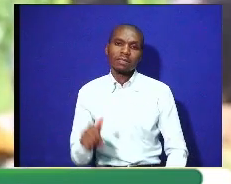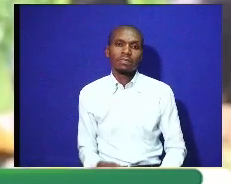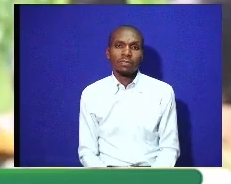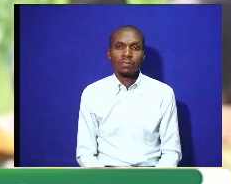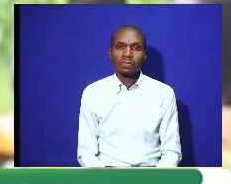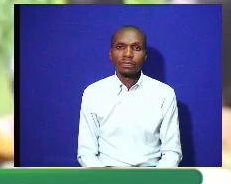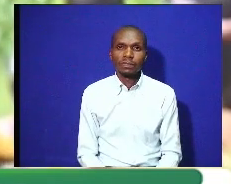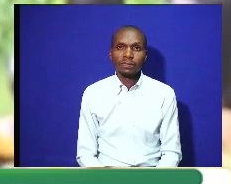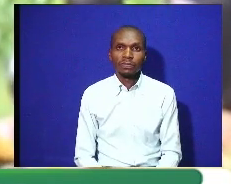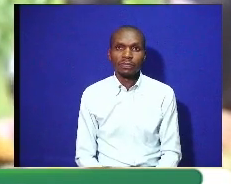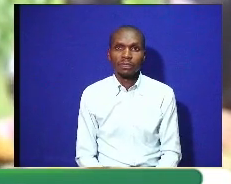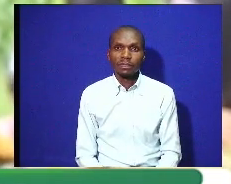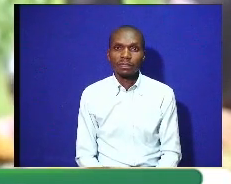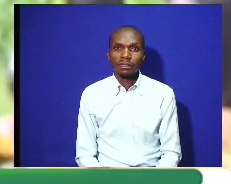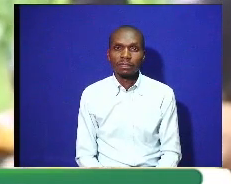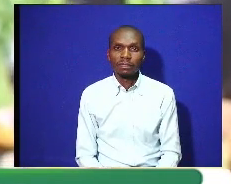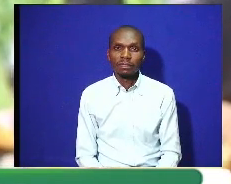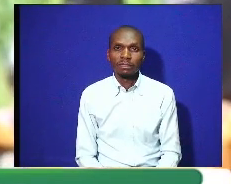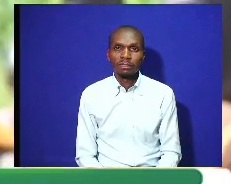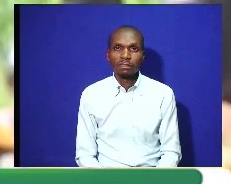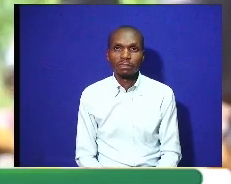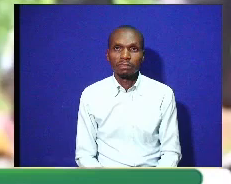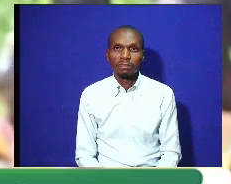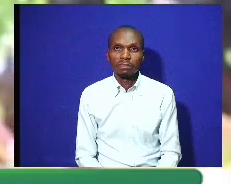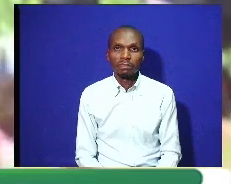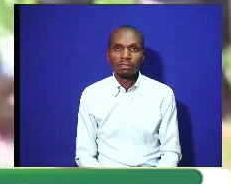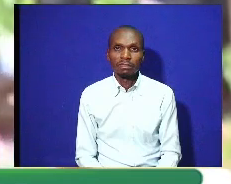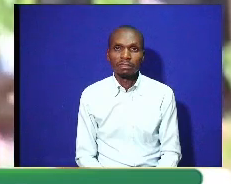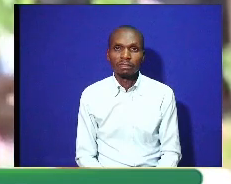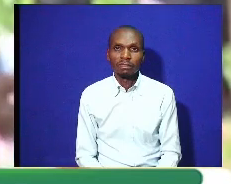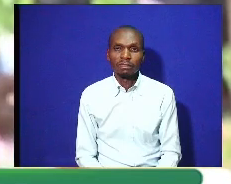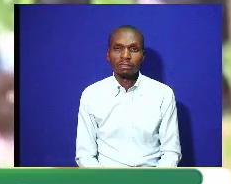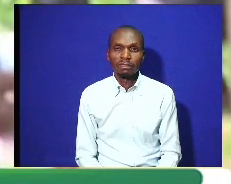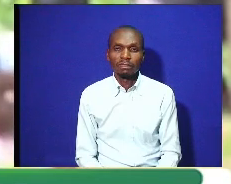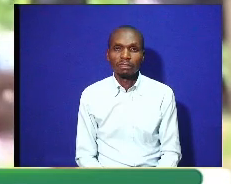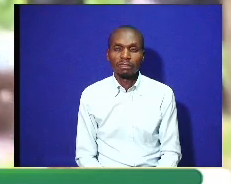bomariba ward ebunge abonchari eri tariane ndemo Steven.